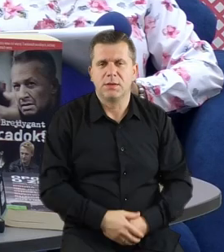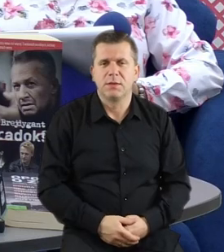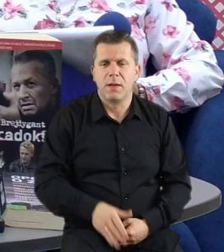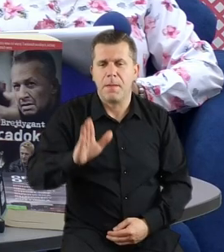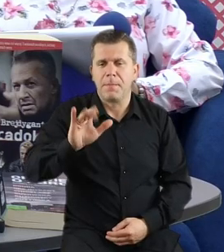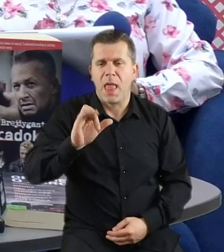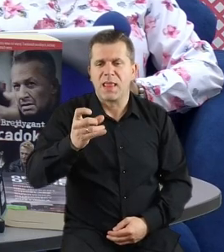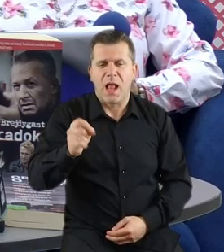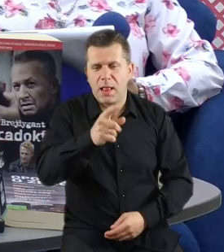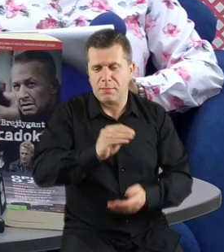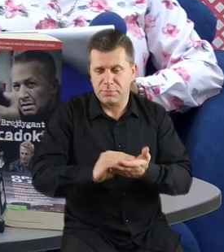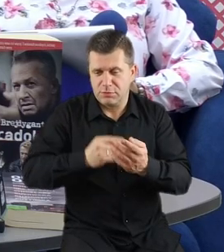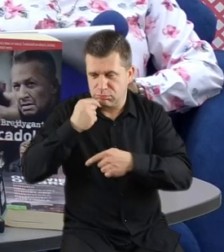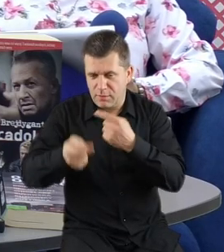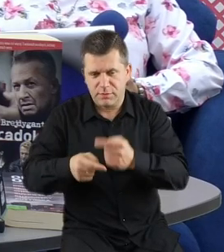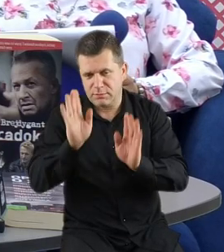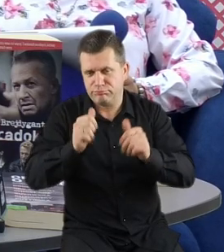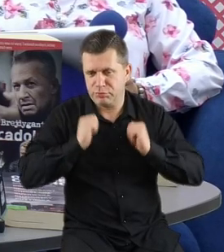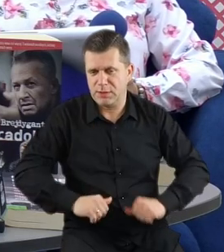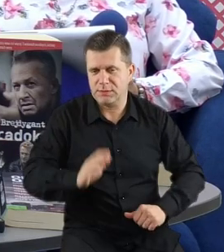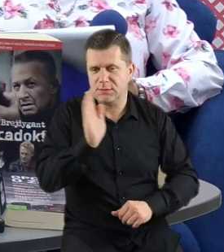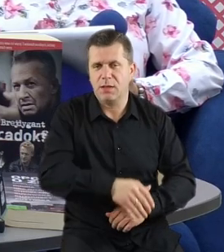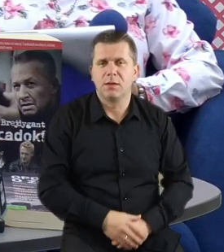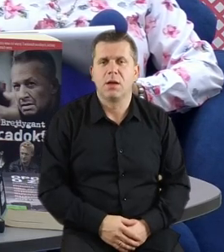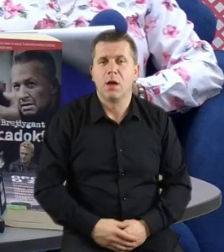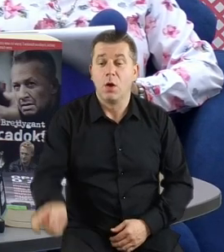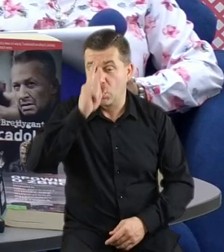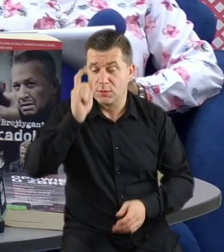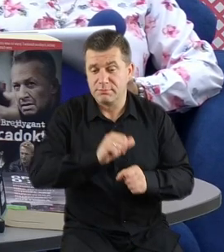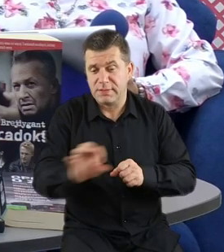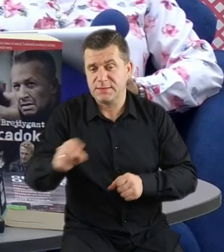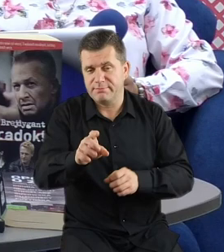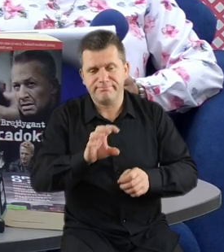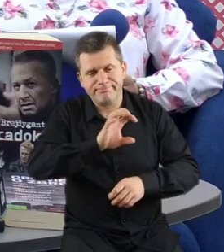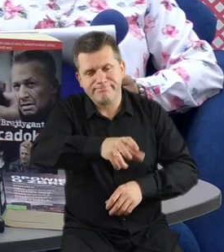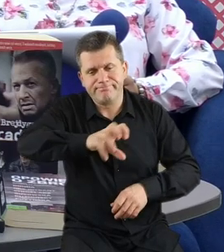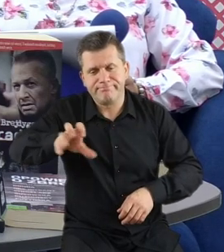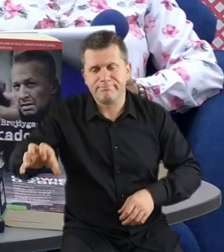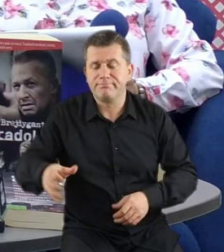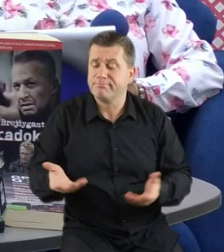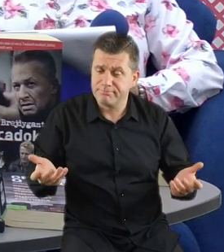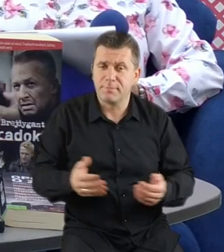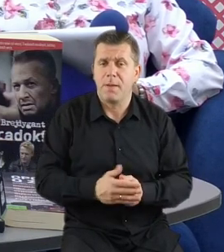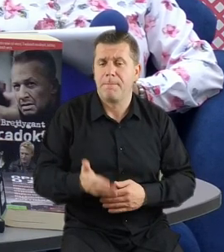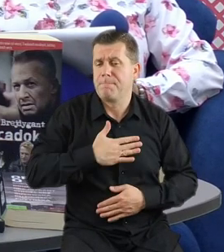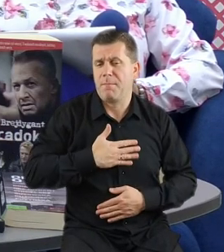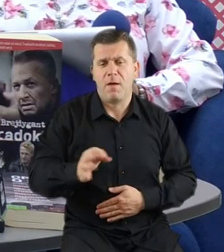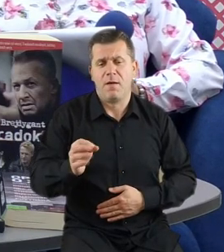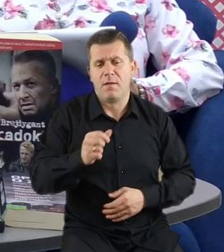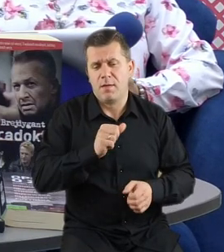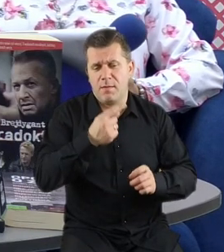też powieści pisał. Ludzie klasyfikują, jest taka też tendencja, więc to ma